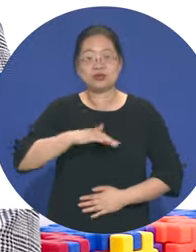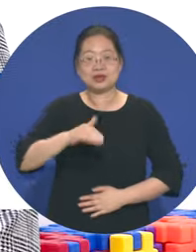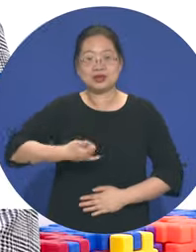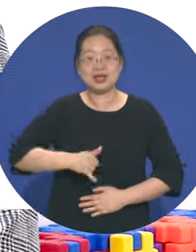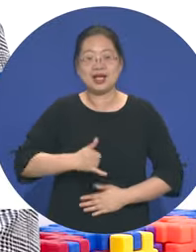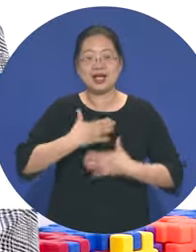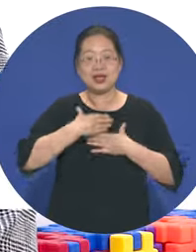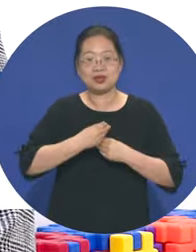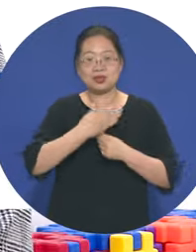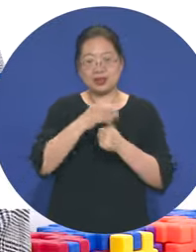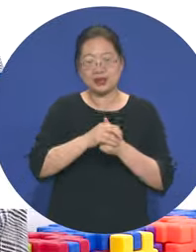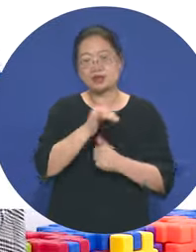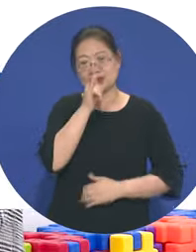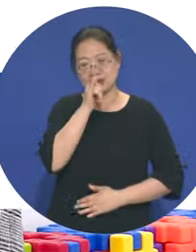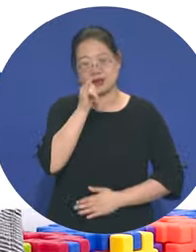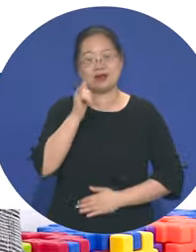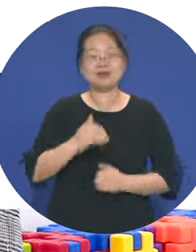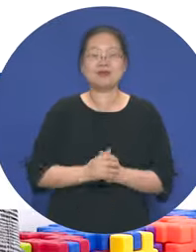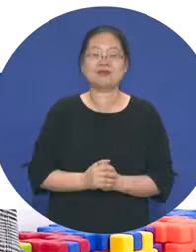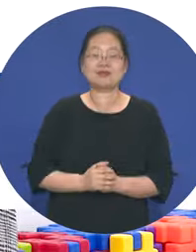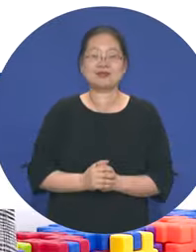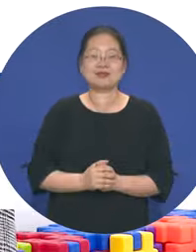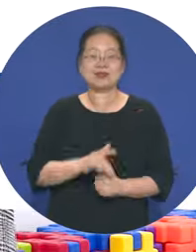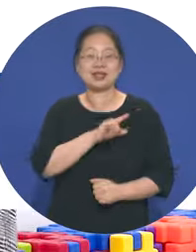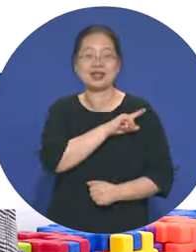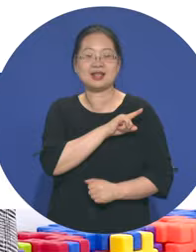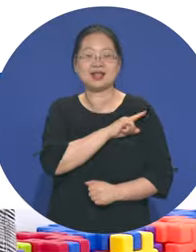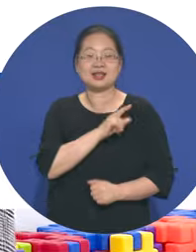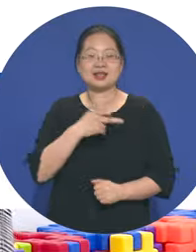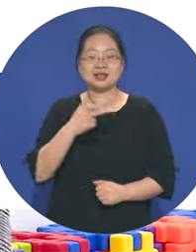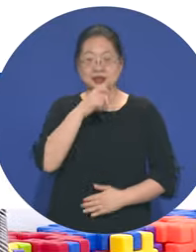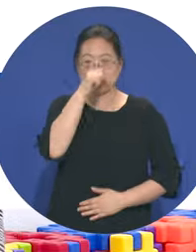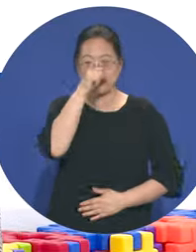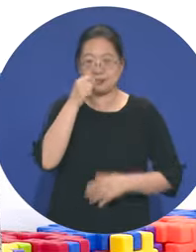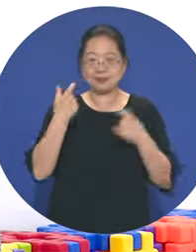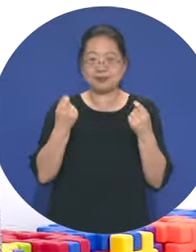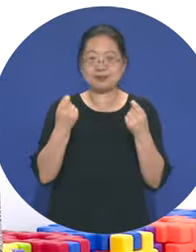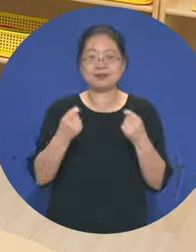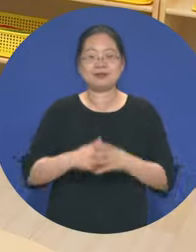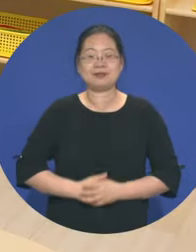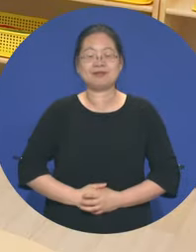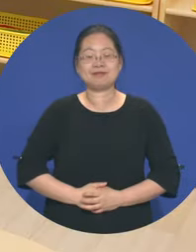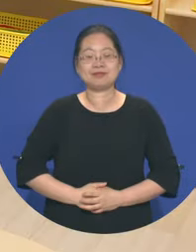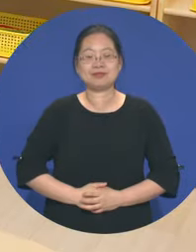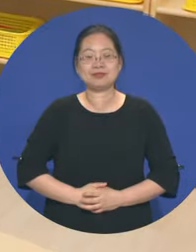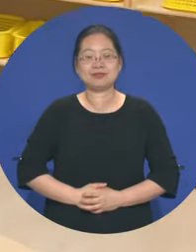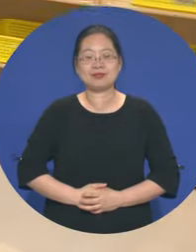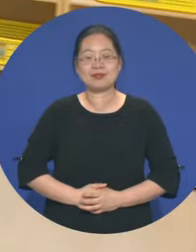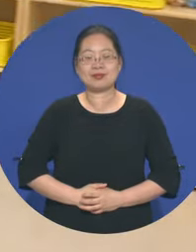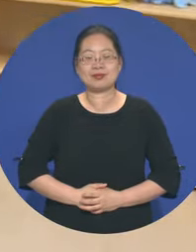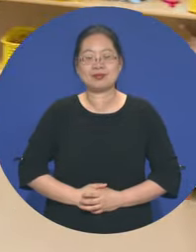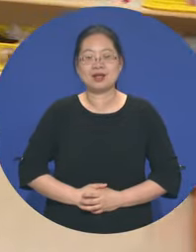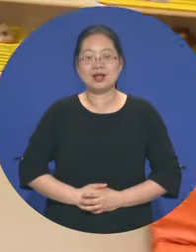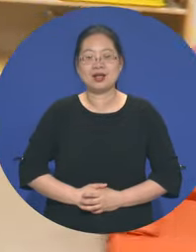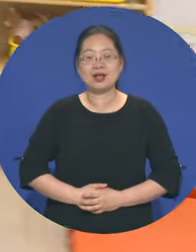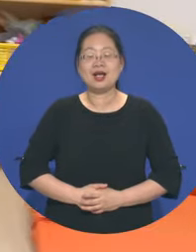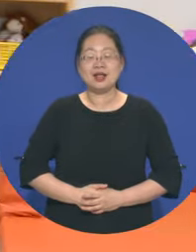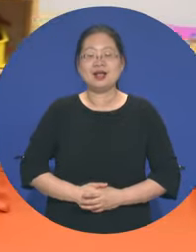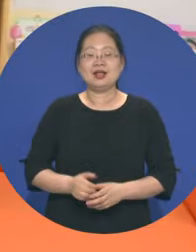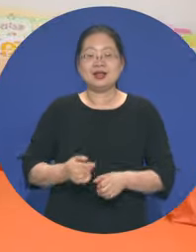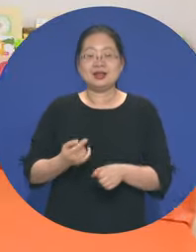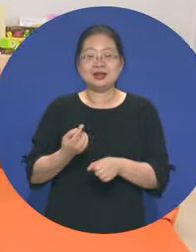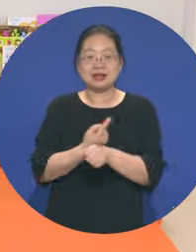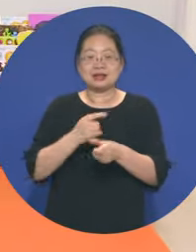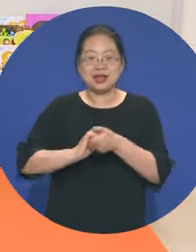아이를 안심하고 맡길 수 있지 않을까 그런게 가장 큰 장점이라고 생각을 합니다 이용료는 시간당 3,000원으로